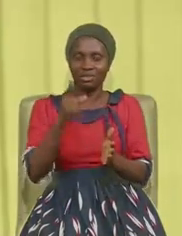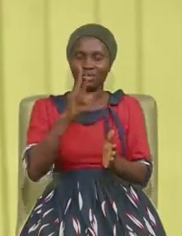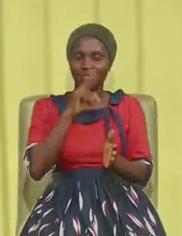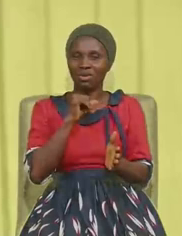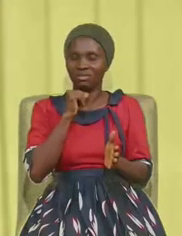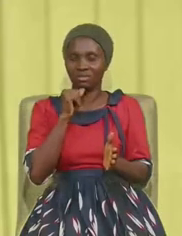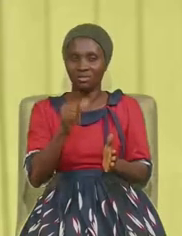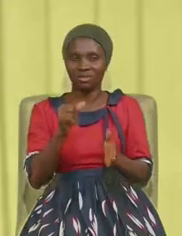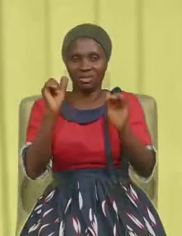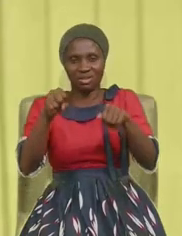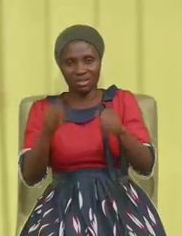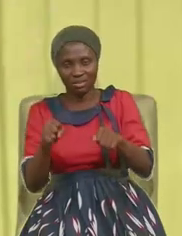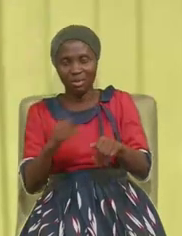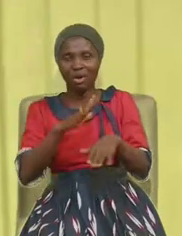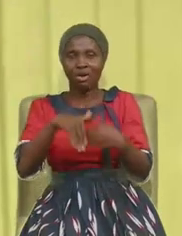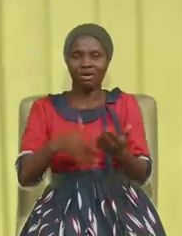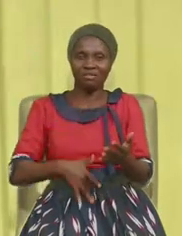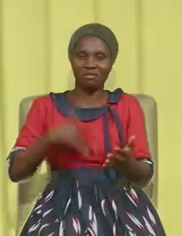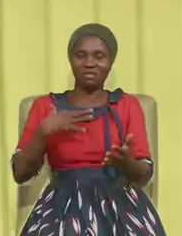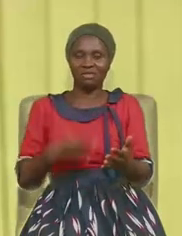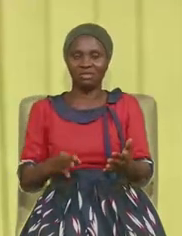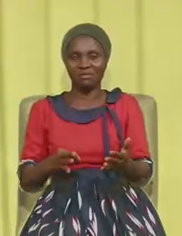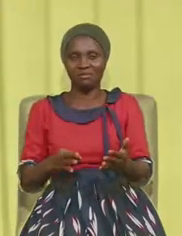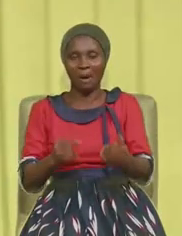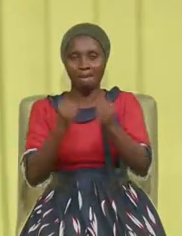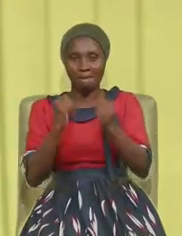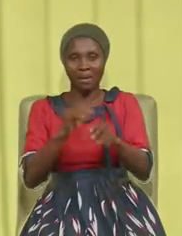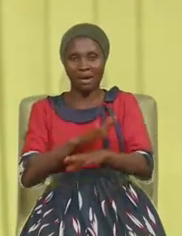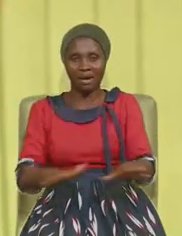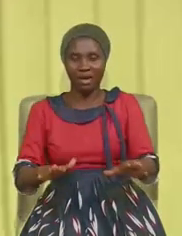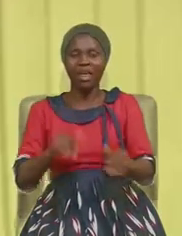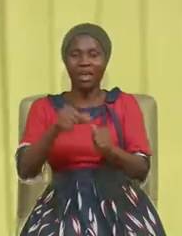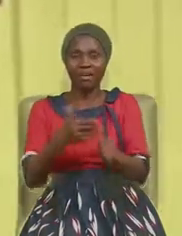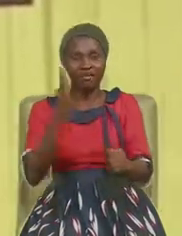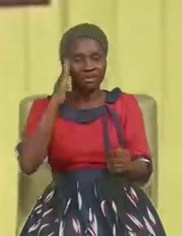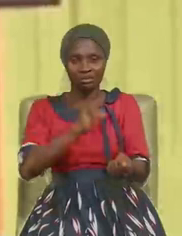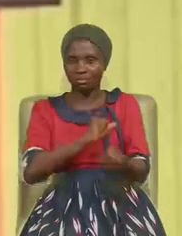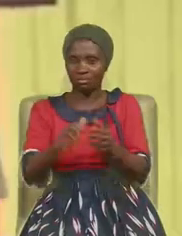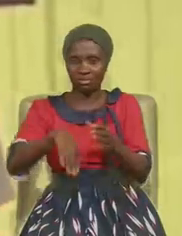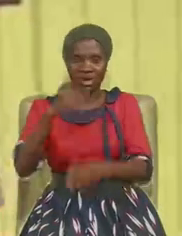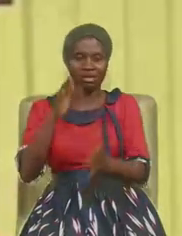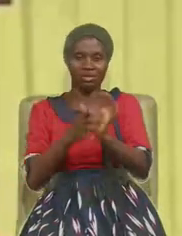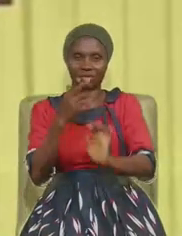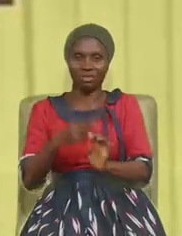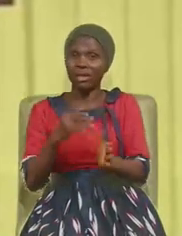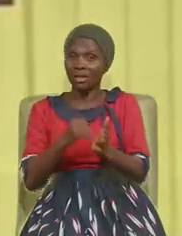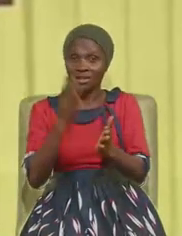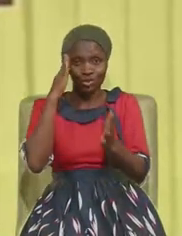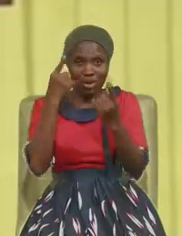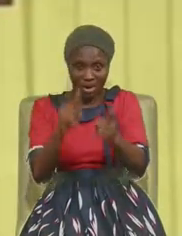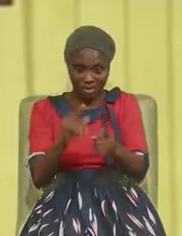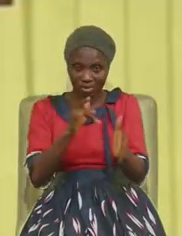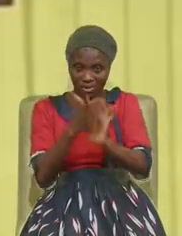sentiments d'impotence, tout doit quitter ta vie. Et ça va arriver. J'ai dit ça va